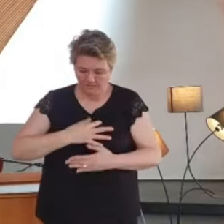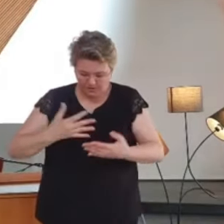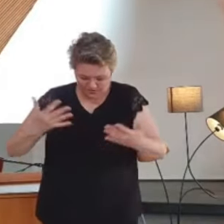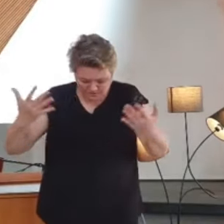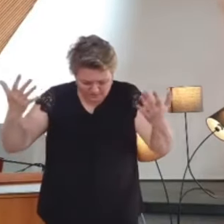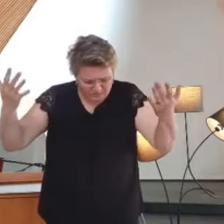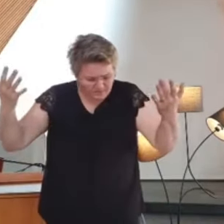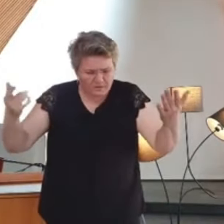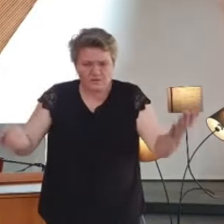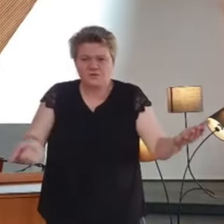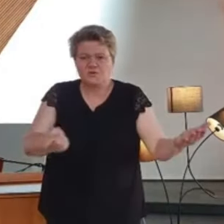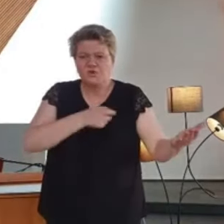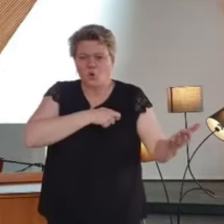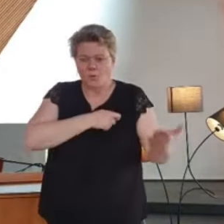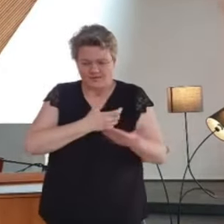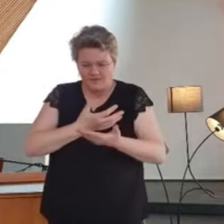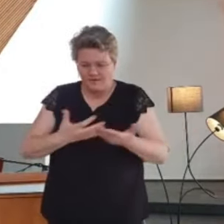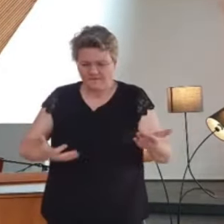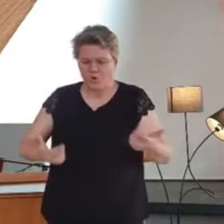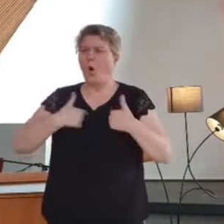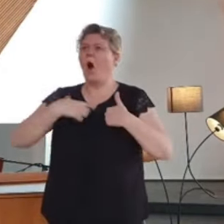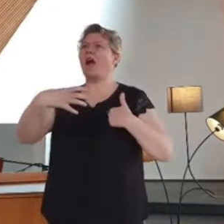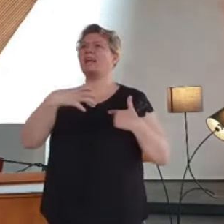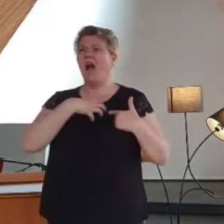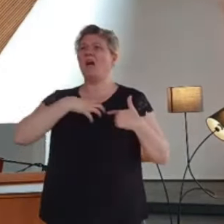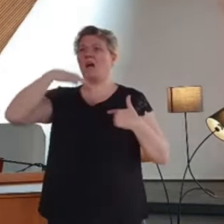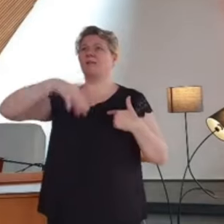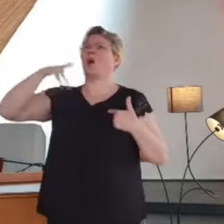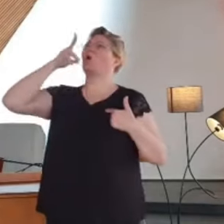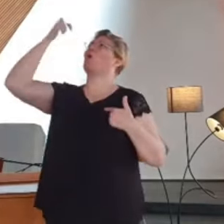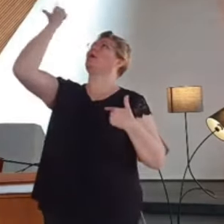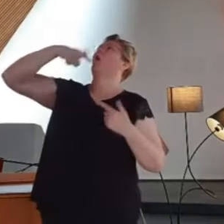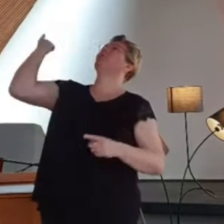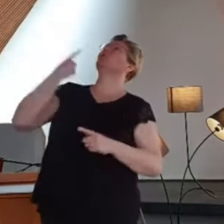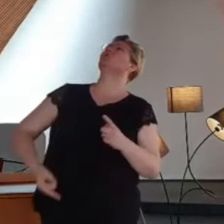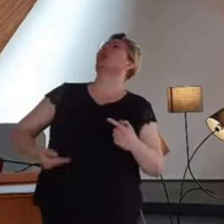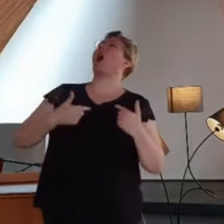Was habe ich getan, damit Gott mich mit dieser Krankheit bestraft?